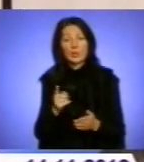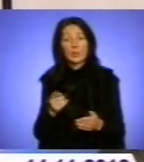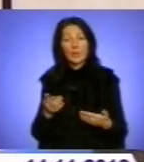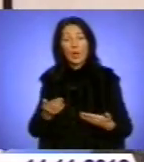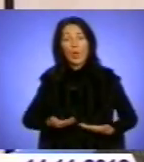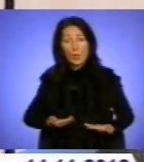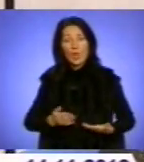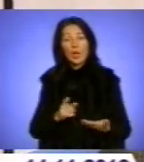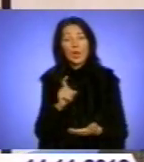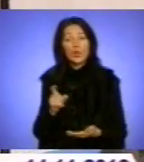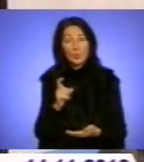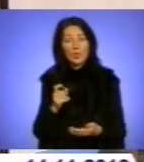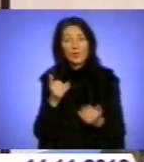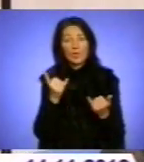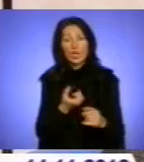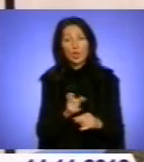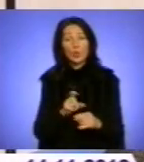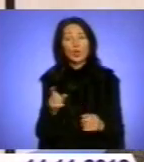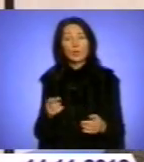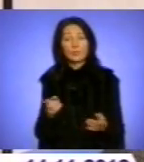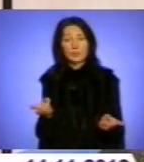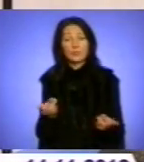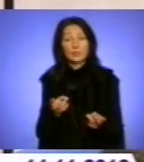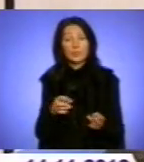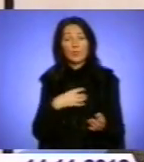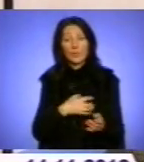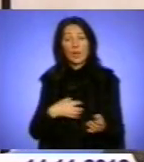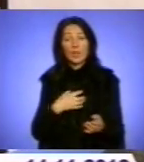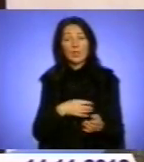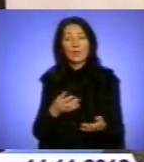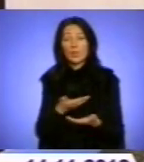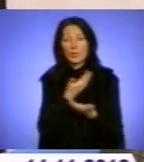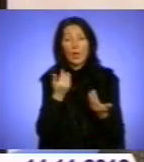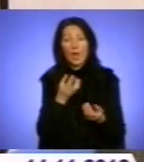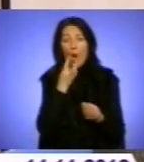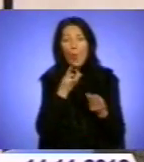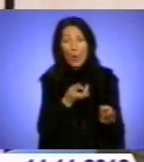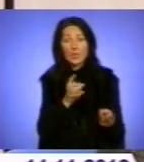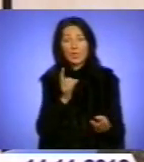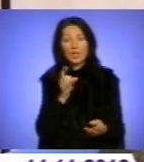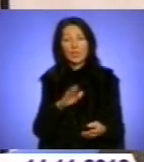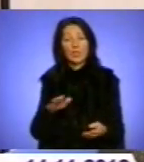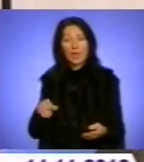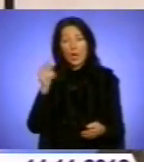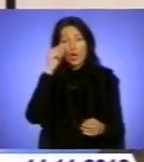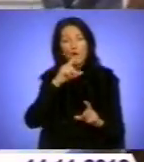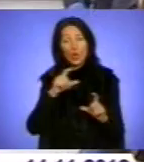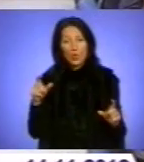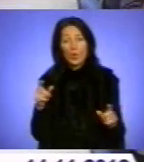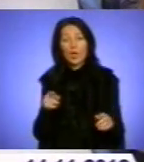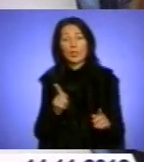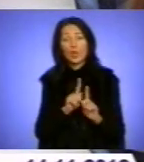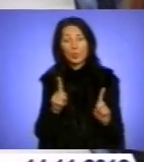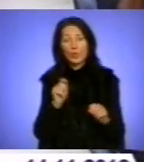господарства. Зараз дуже актуальна відсутність опалення в дитячих садках, школах. На особливому контролі зараз ці звернення.